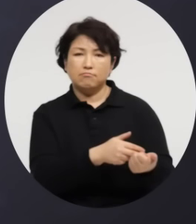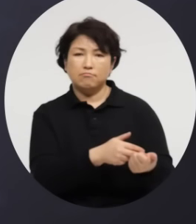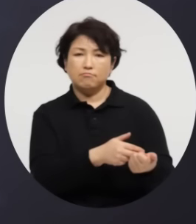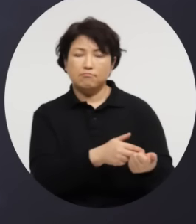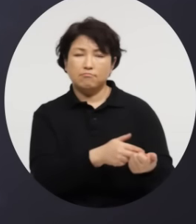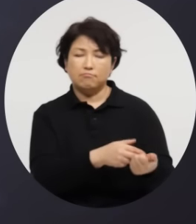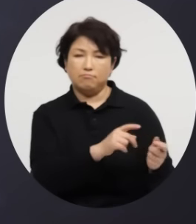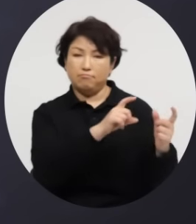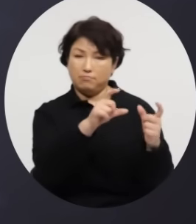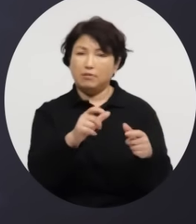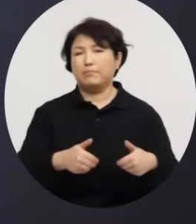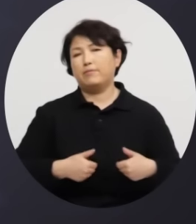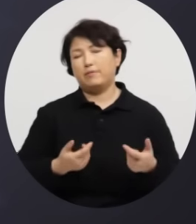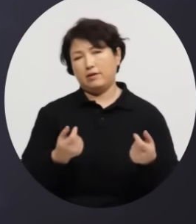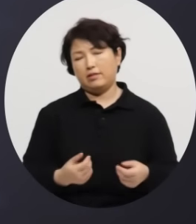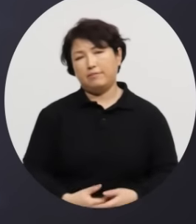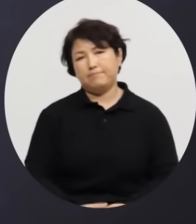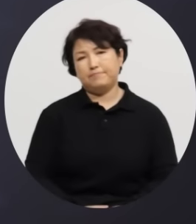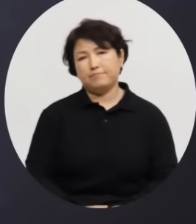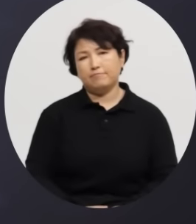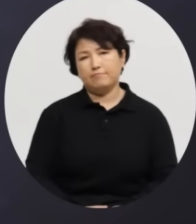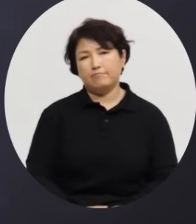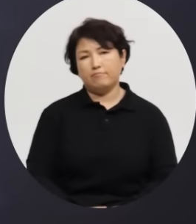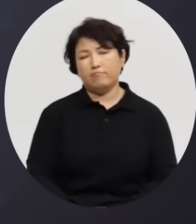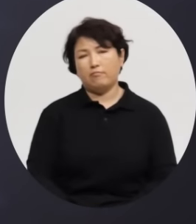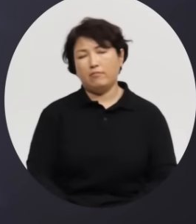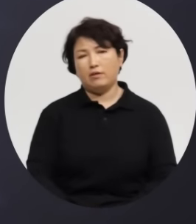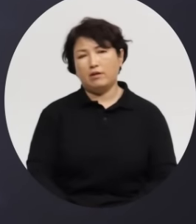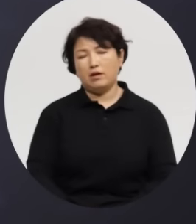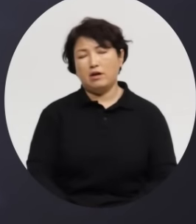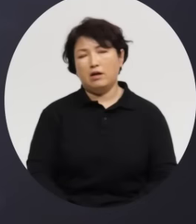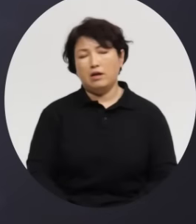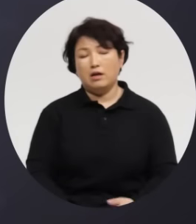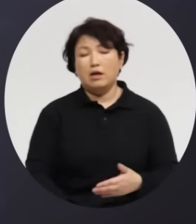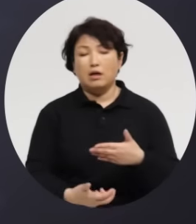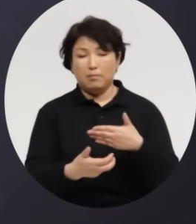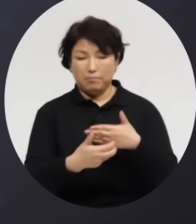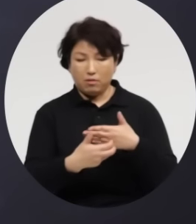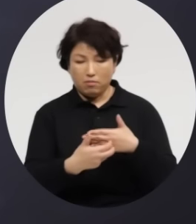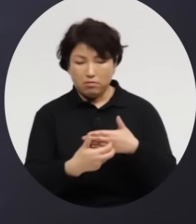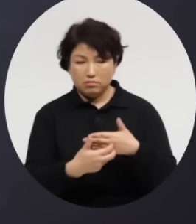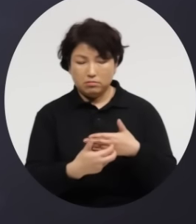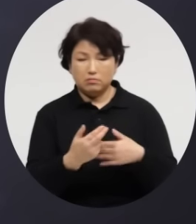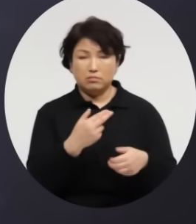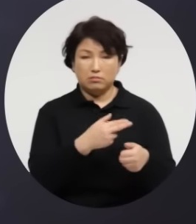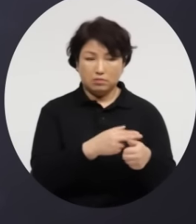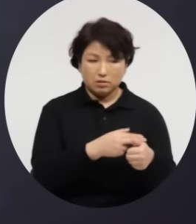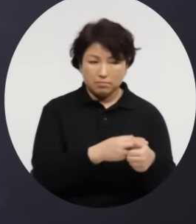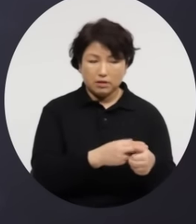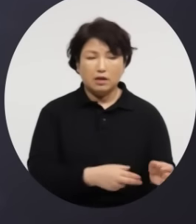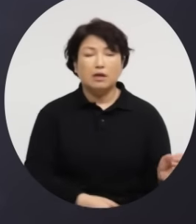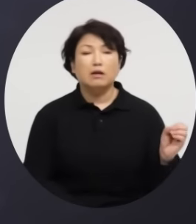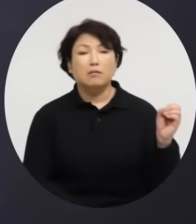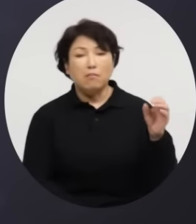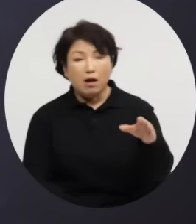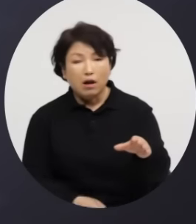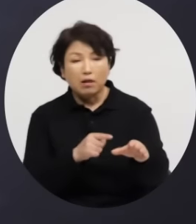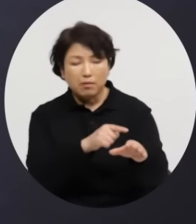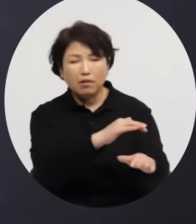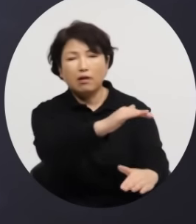들어본다. 이게 이제 가장 중요한 거예요. 사실은 이제 그걸 하고 난 뒤에 의사의 소견을 들어보고 저한테 의사가